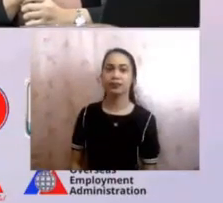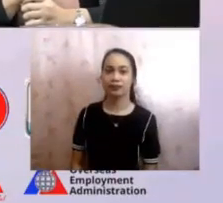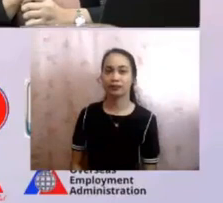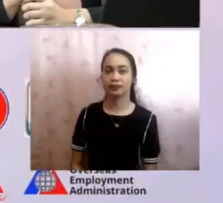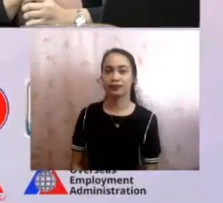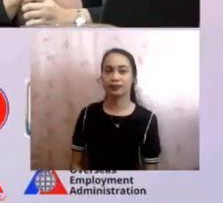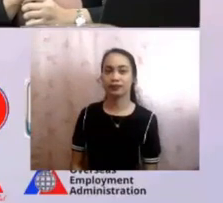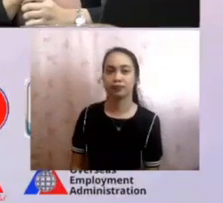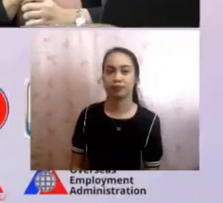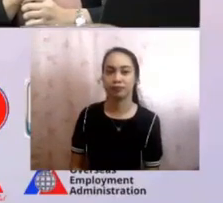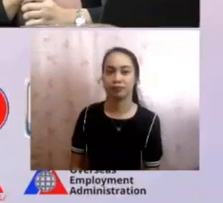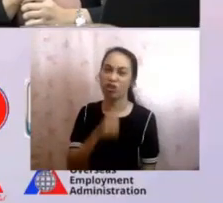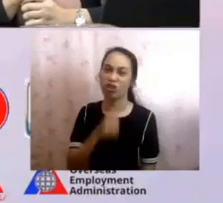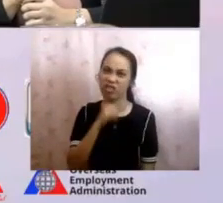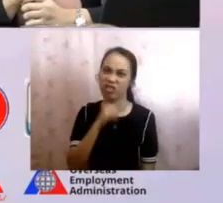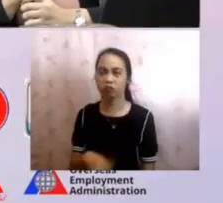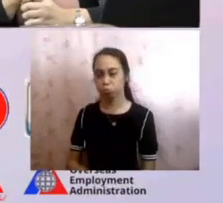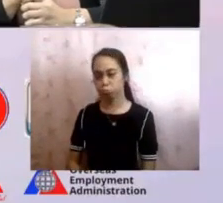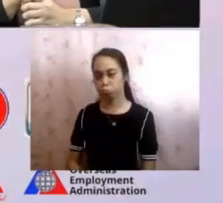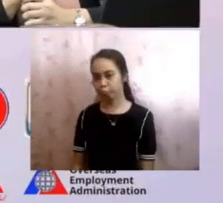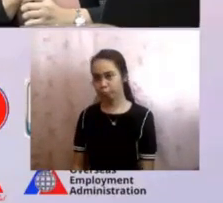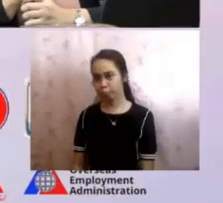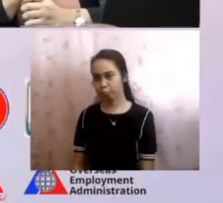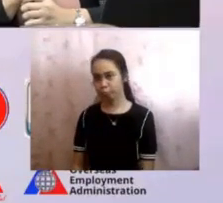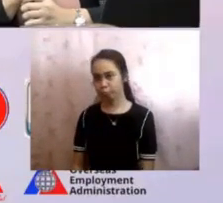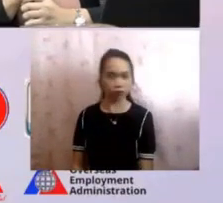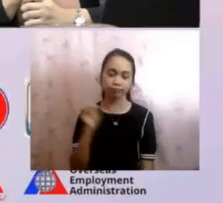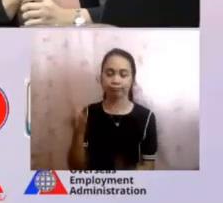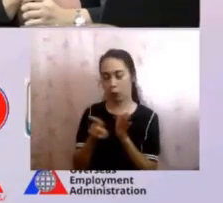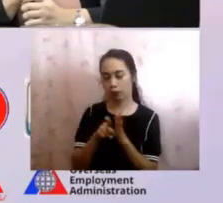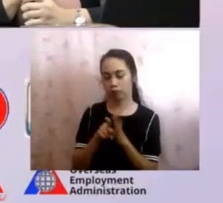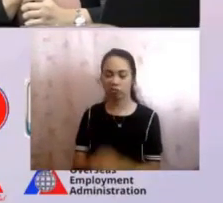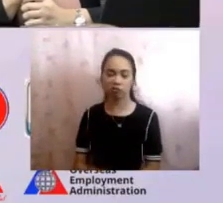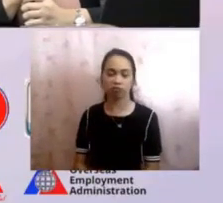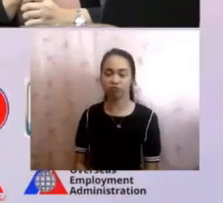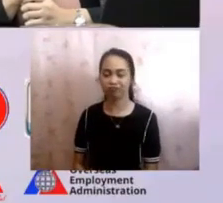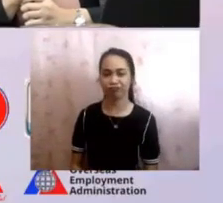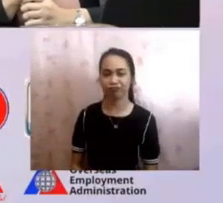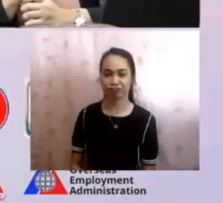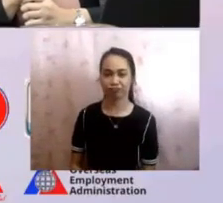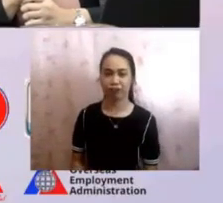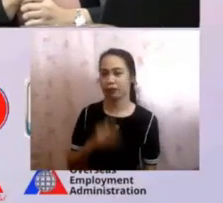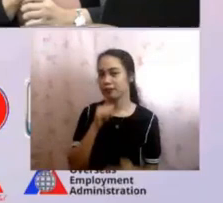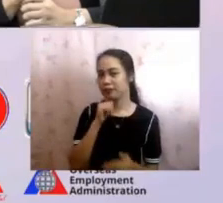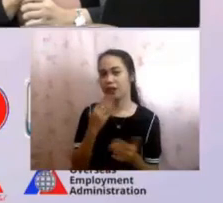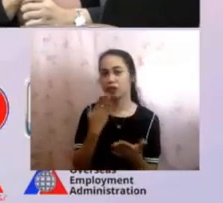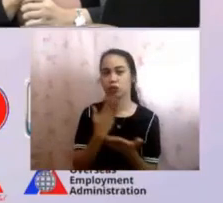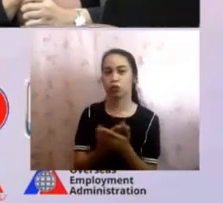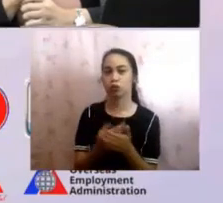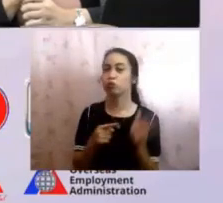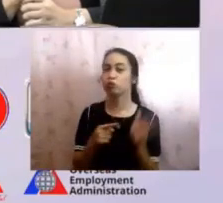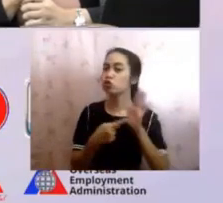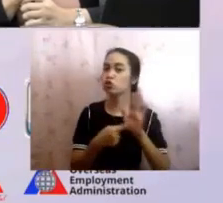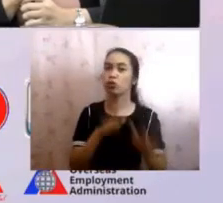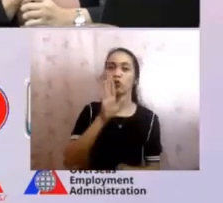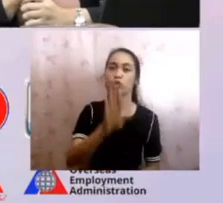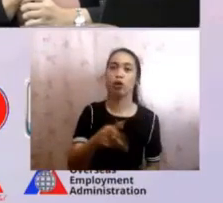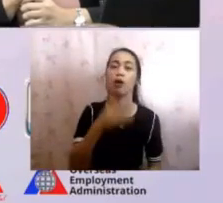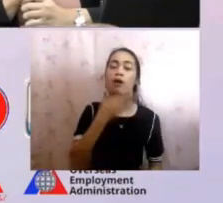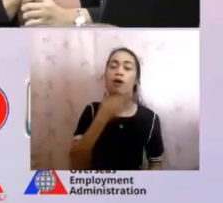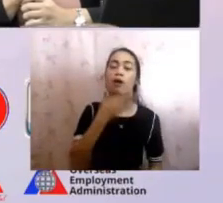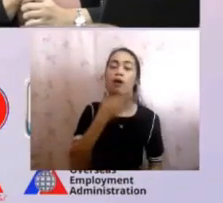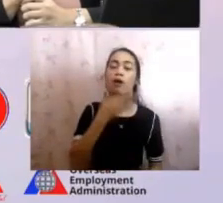kay trabaho, yung nagmugot day ka, kay ikapuy ka, kay alimuot, or unsa ba na din ha. Remember guys, nangita tag trabaho. So we have to